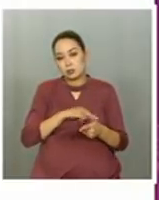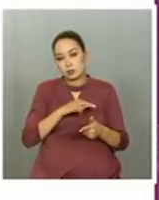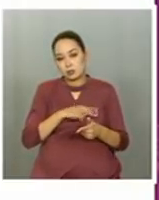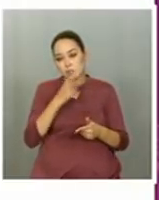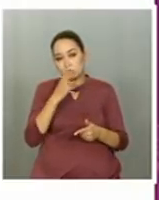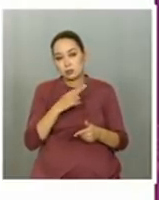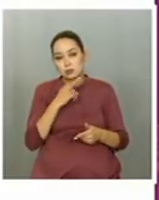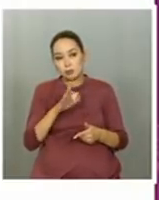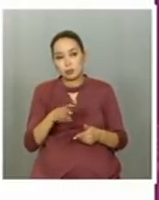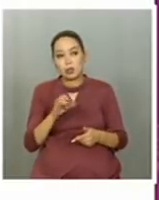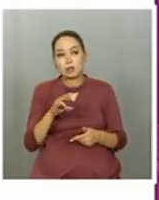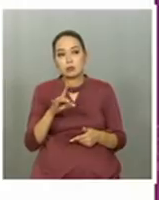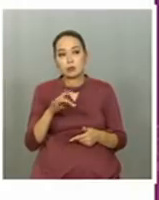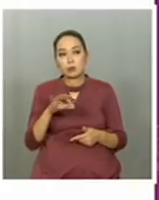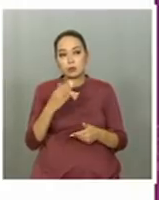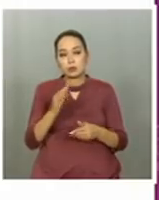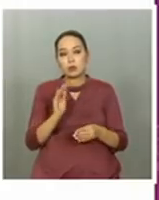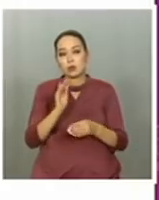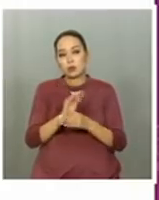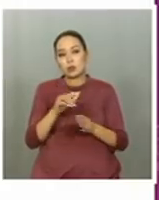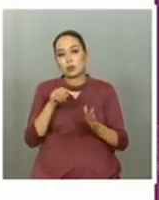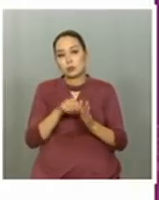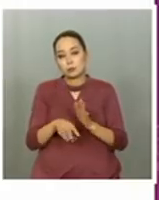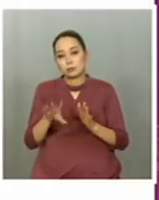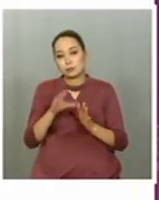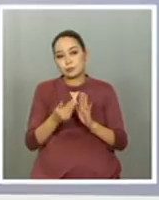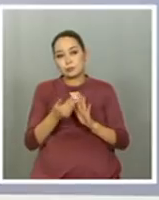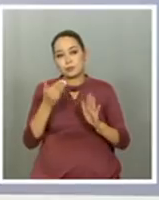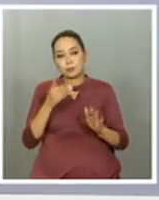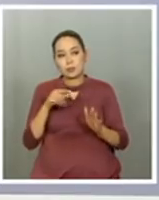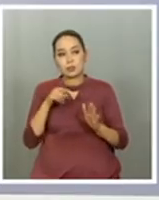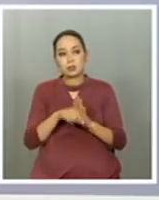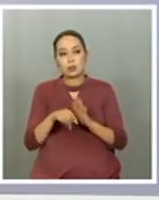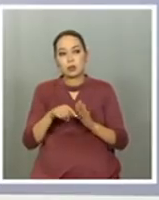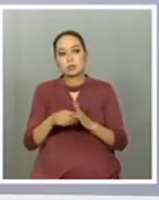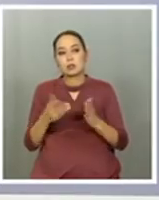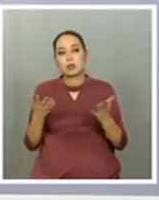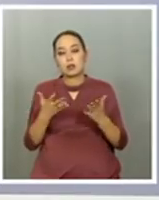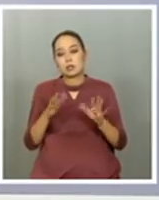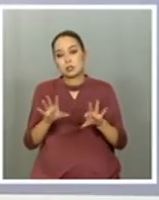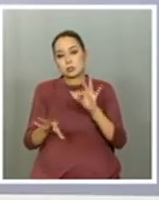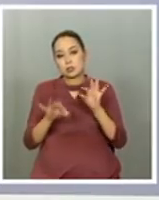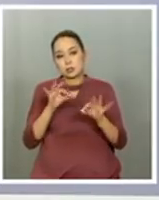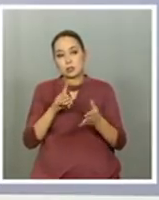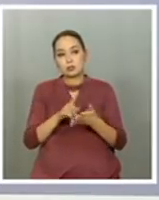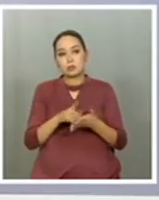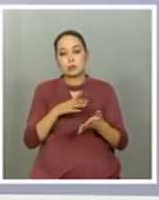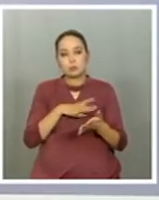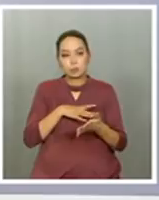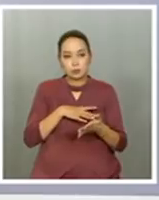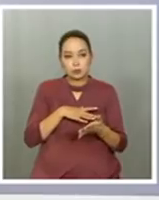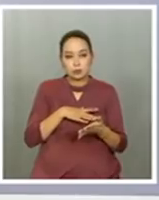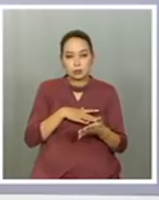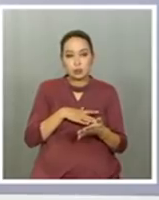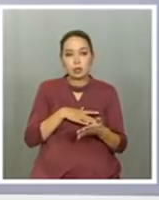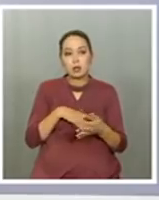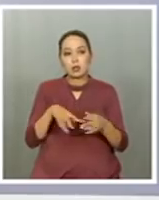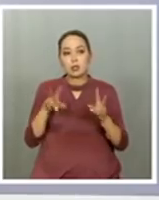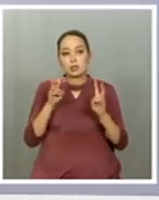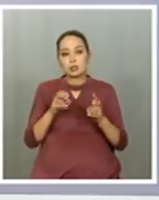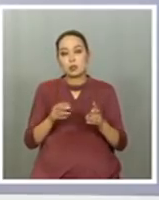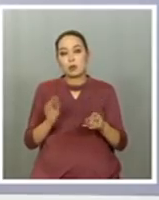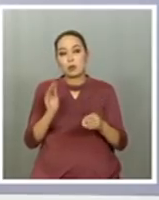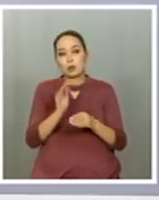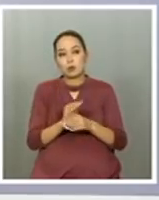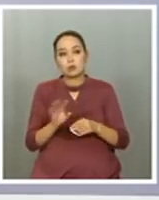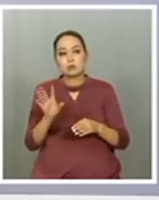Android қосымшаларының құрмасы бұрын құралдар жиынтығын таңдау қажет. Қосымшаларды құру үшін ғаламтор көптеген